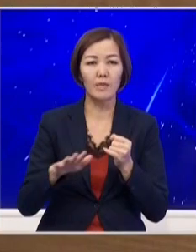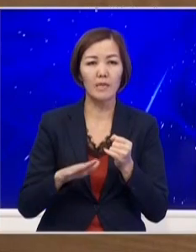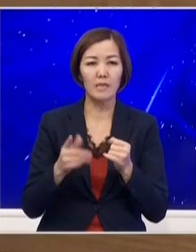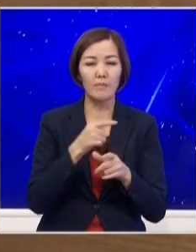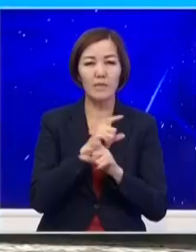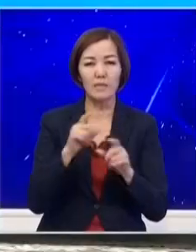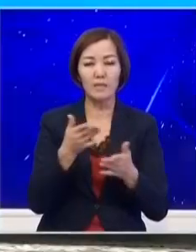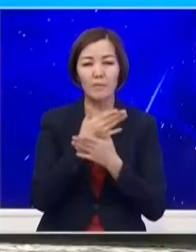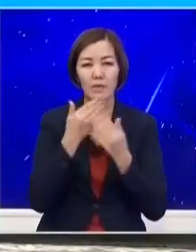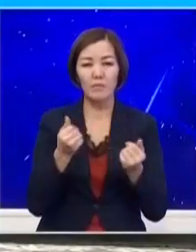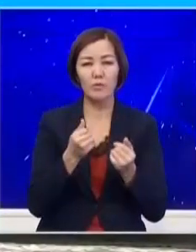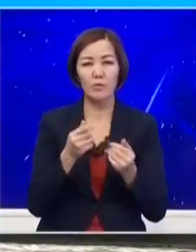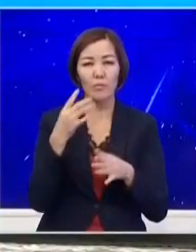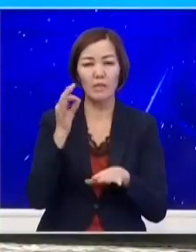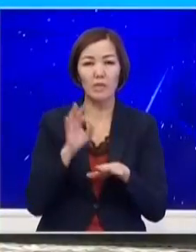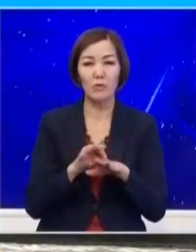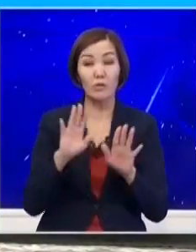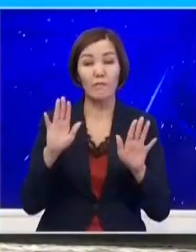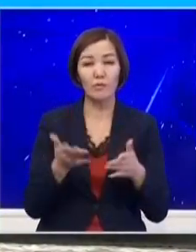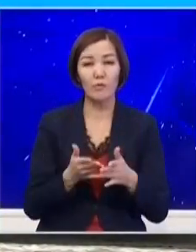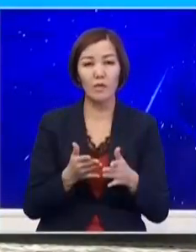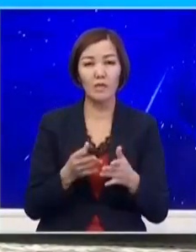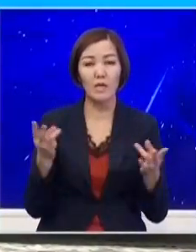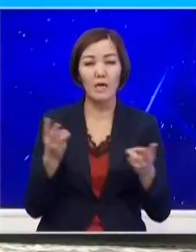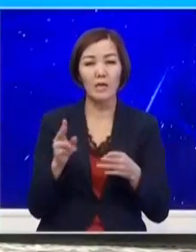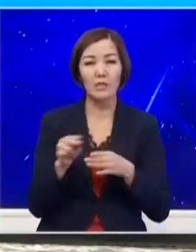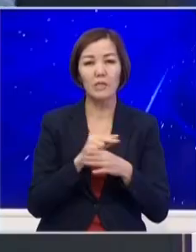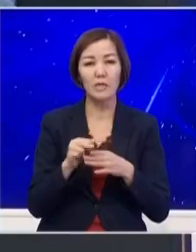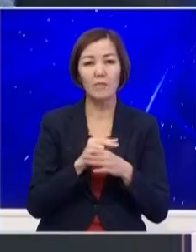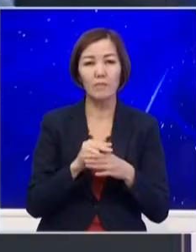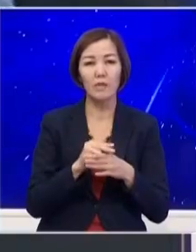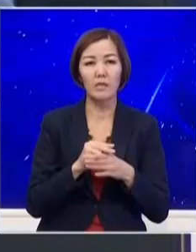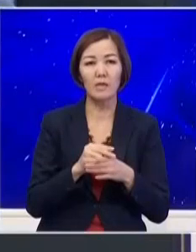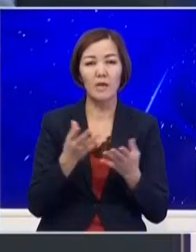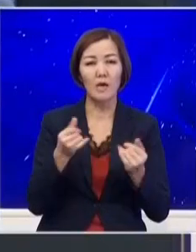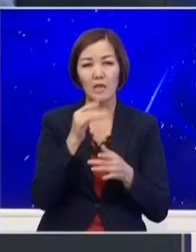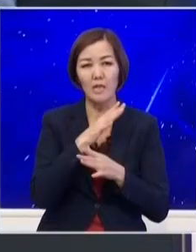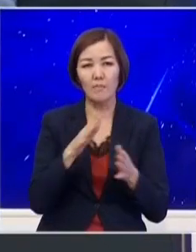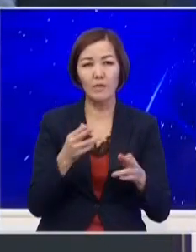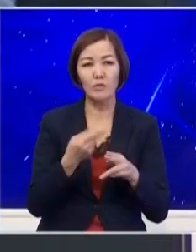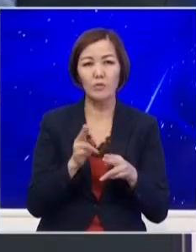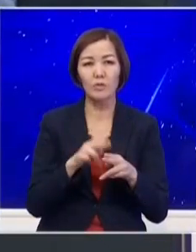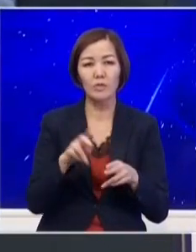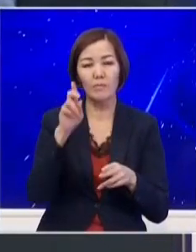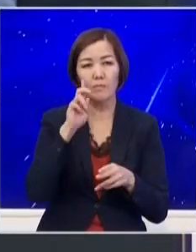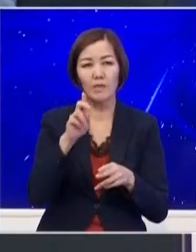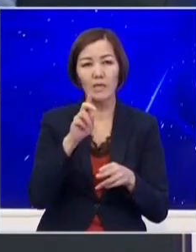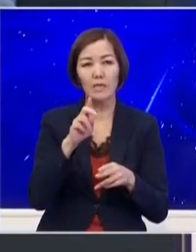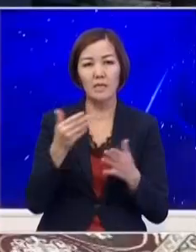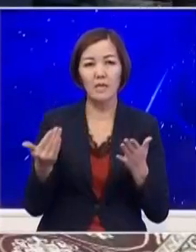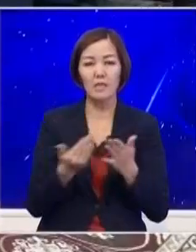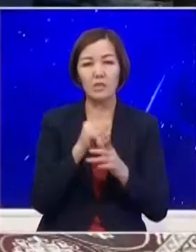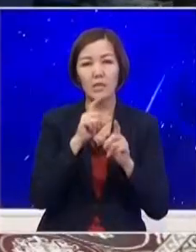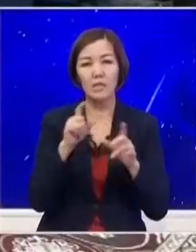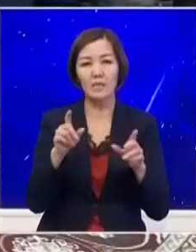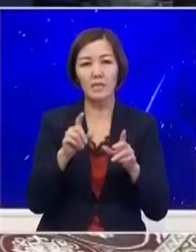медициналық мекеме жоқ. Бас ауырып балтыр сыздаса, қажетті ем-домды ала алмай әлек. Сондықтан мемлекеттен жаңа нысан